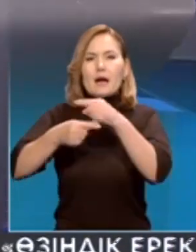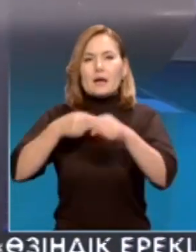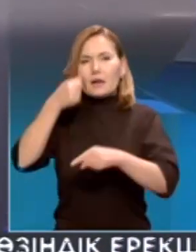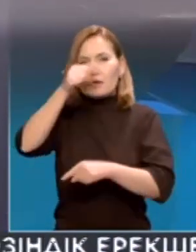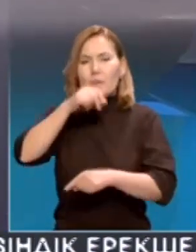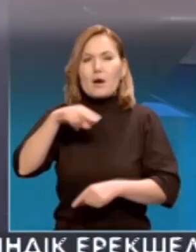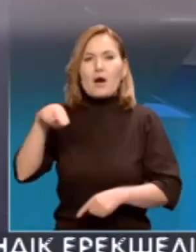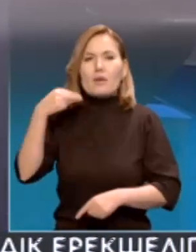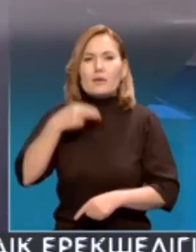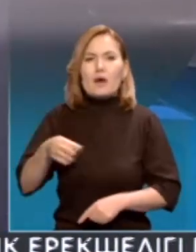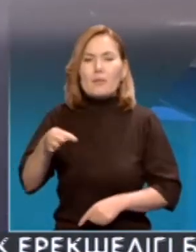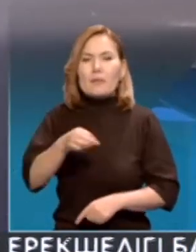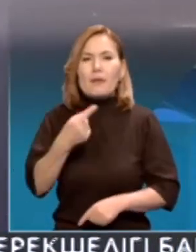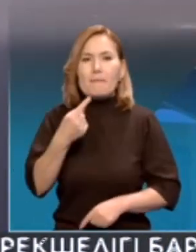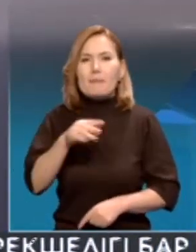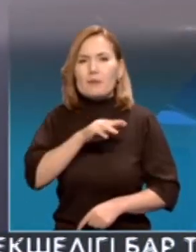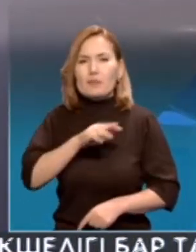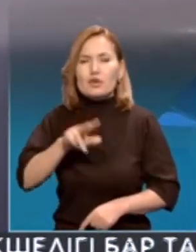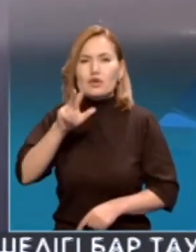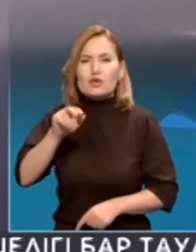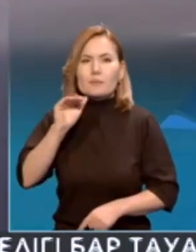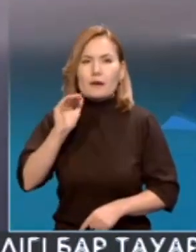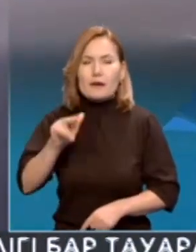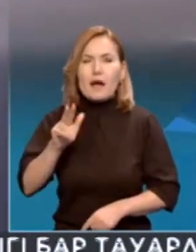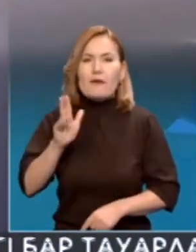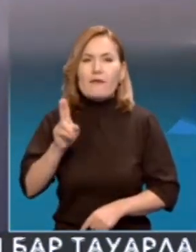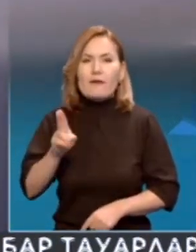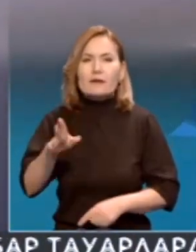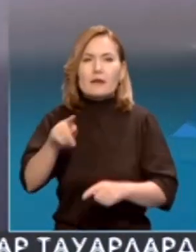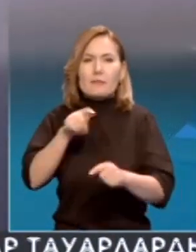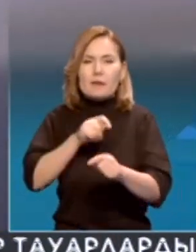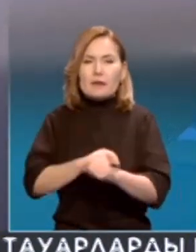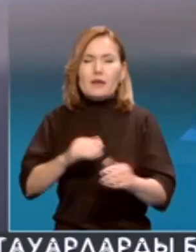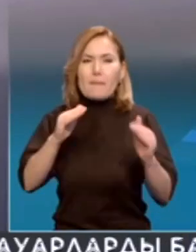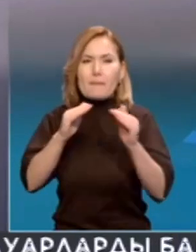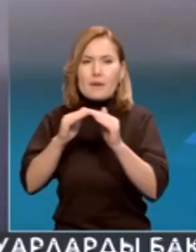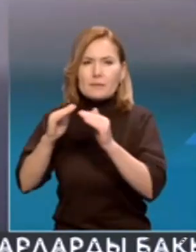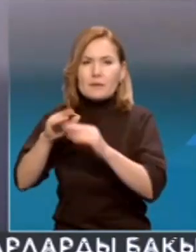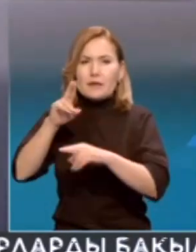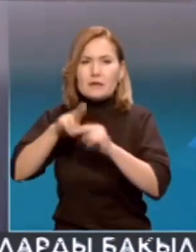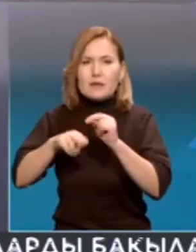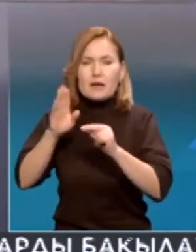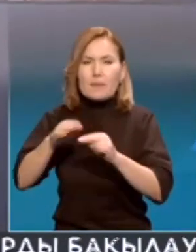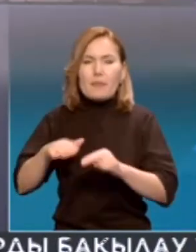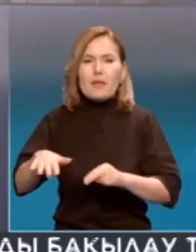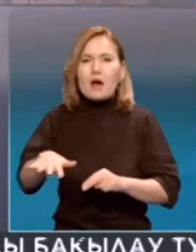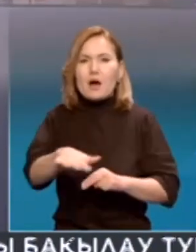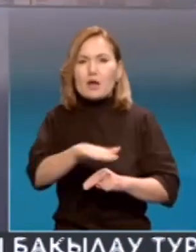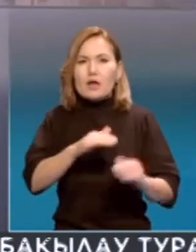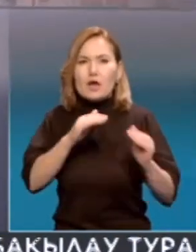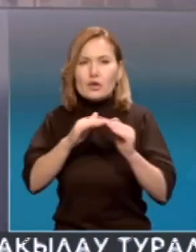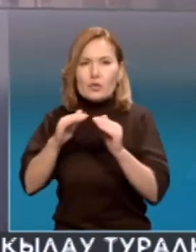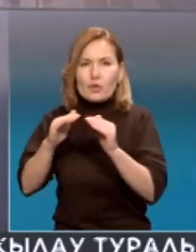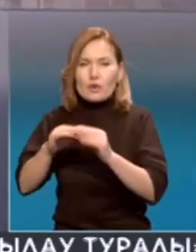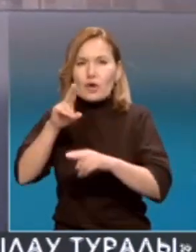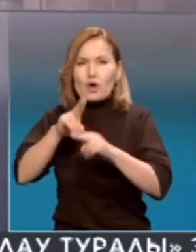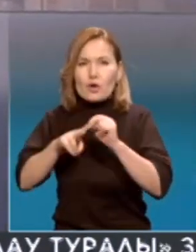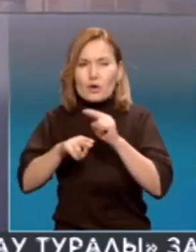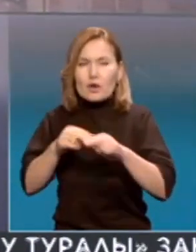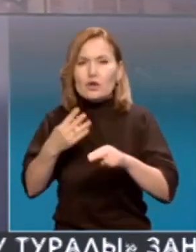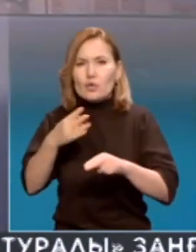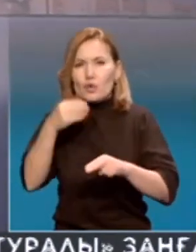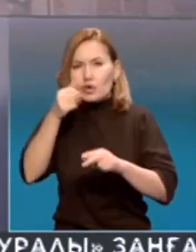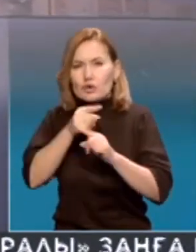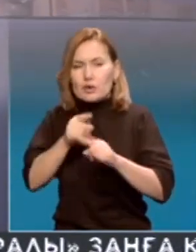Келер жылы Ақтөбе облысында 1 миллион 300 мың шаршы метр баспана салынбақ. Аймақта тұрғын үй құрылысы соңғы 4 жыл бойы қарқынды жүріп